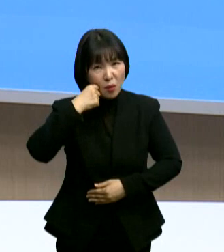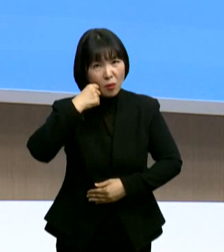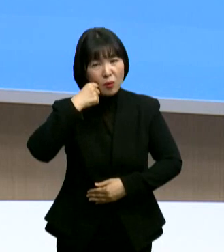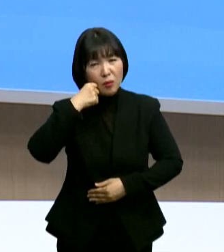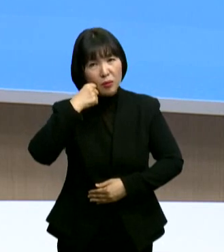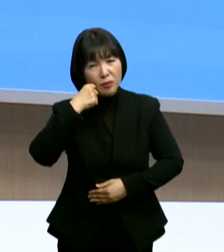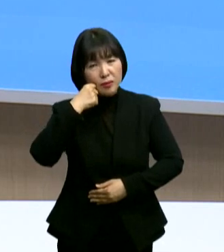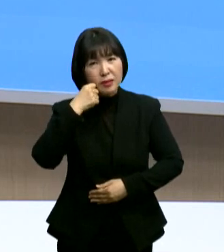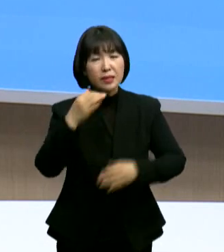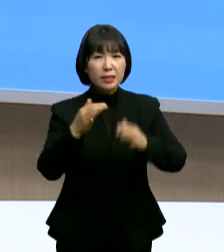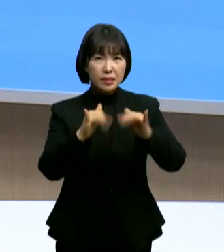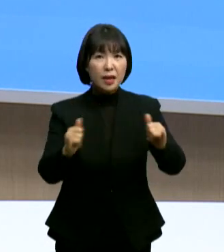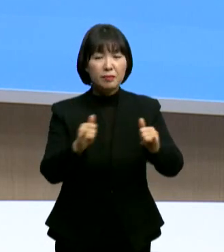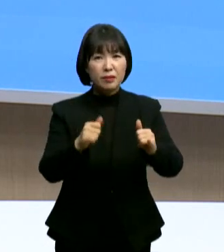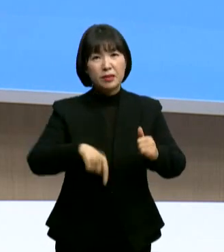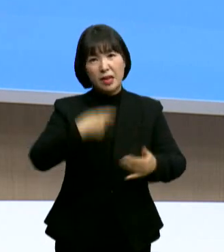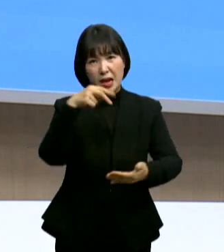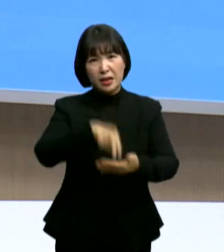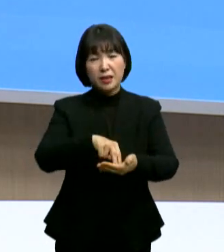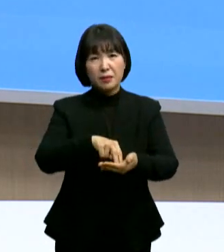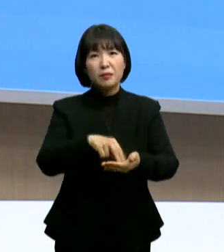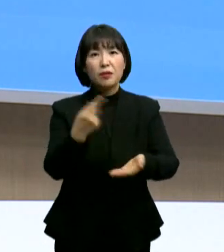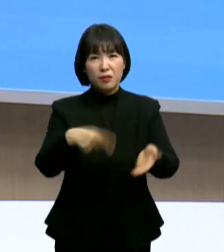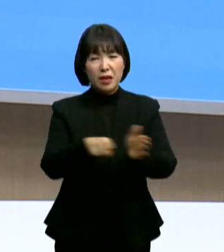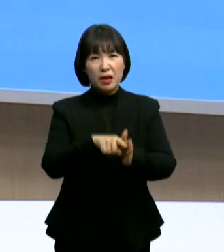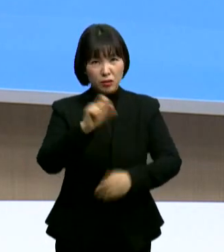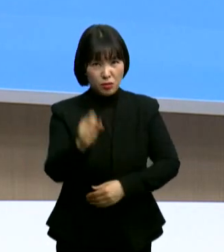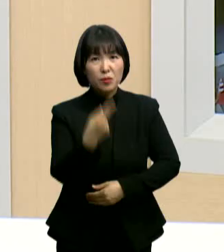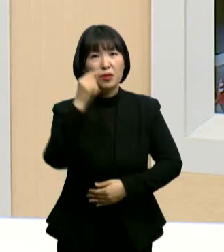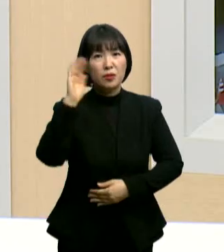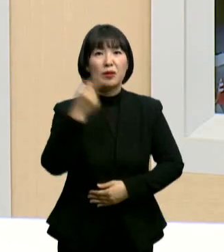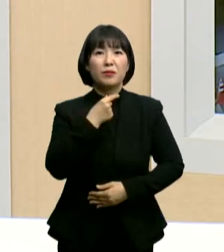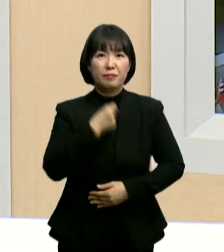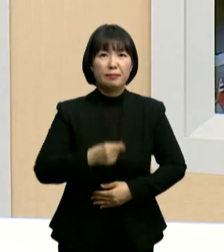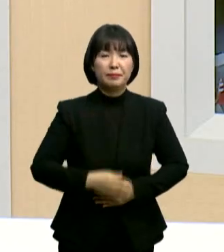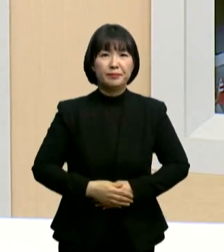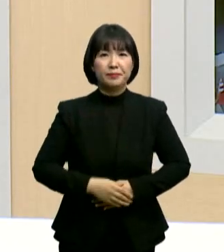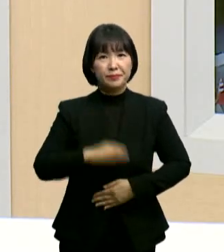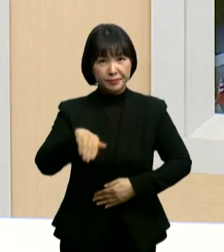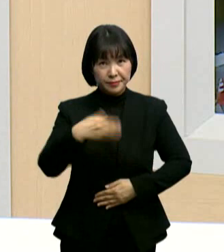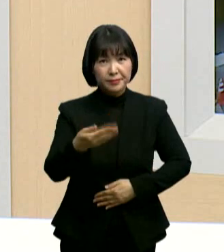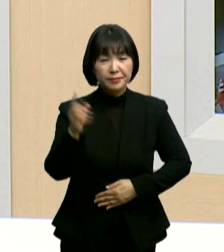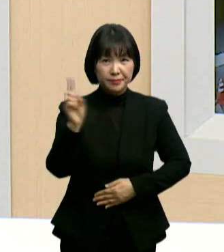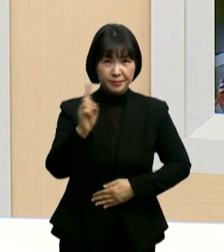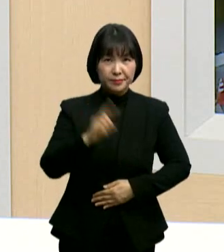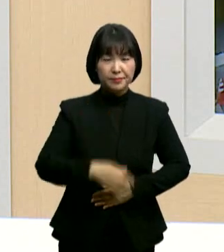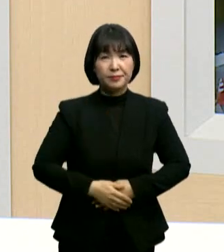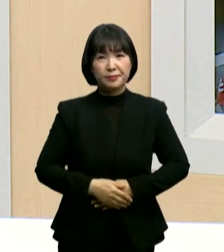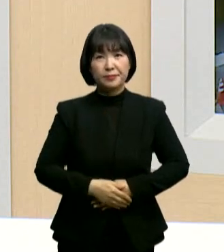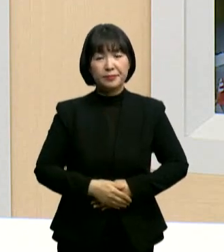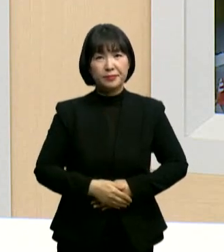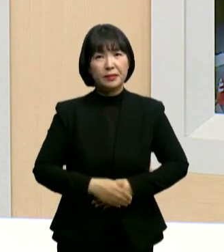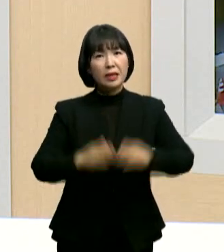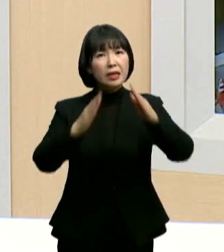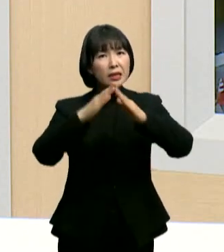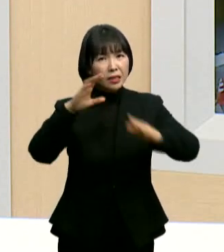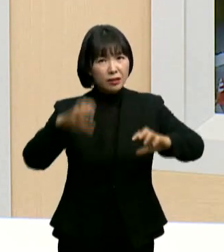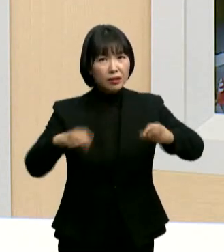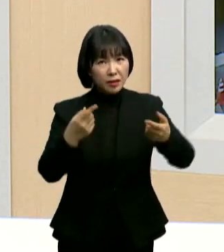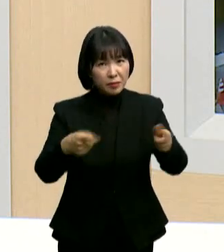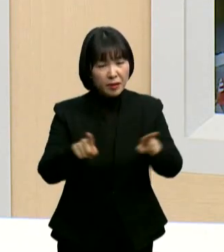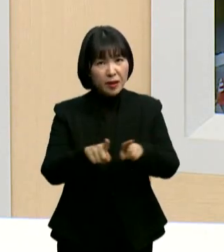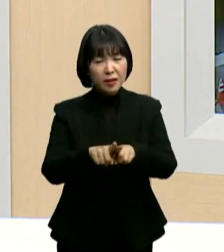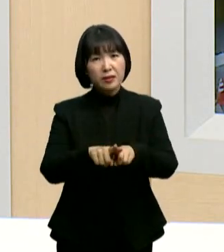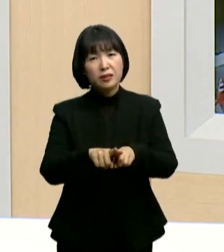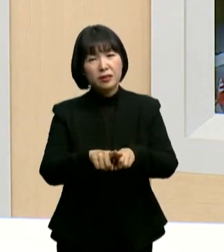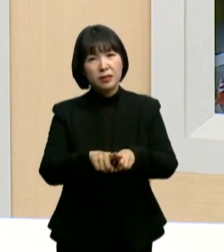자립할 수 있는 계기가 되길 바랍니다네 다음 소식 전해 주시죠네 올 한해 연말을 맞아 이웃과 함께하려는 온정의